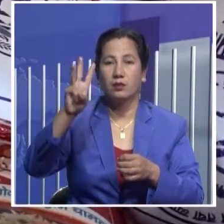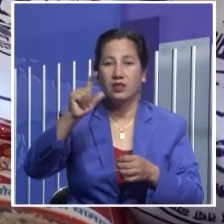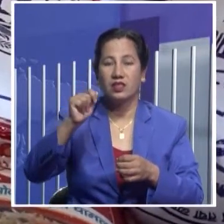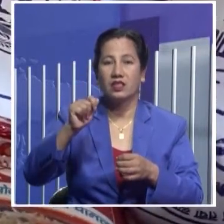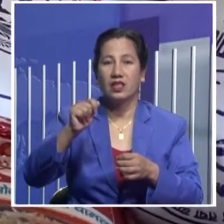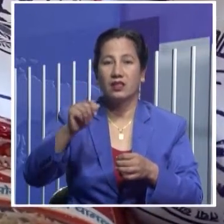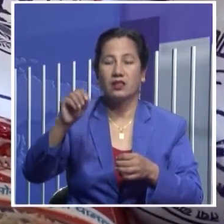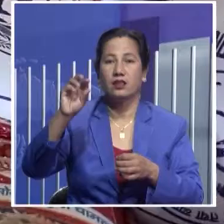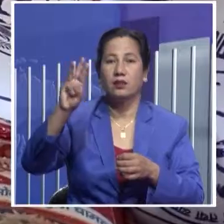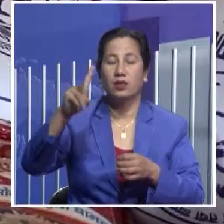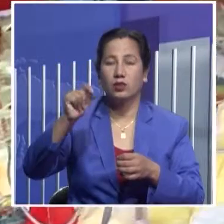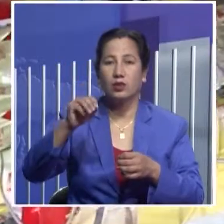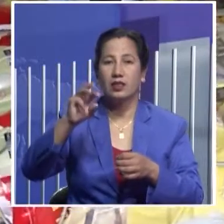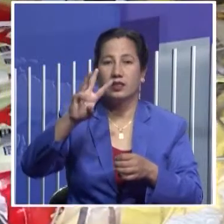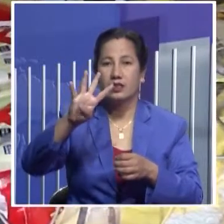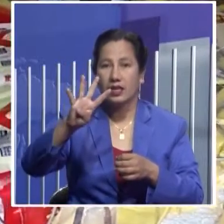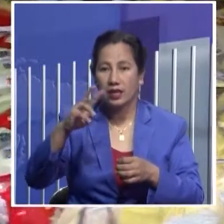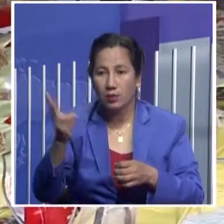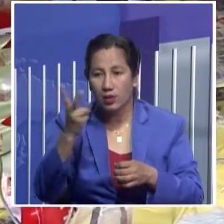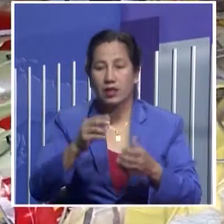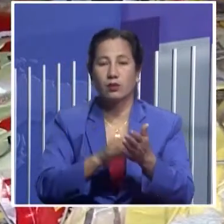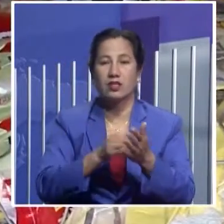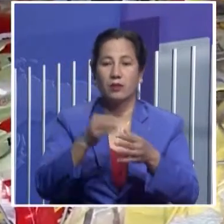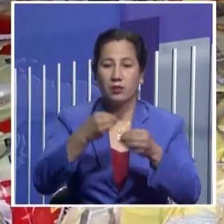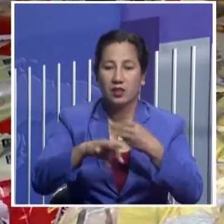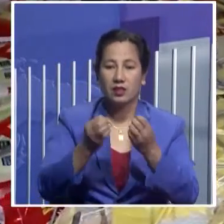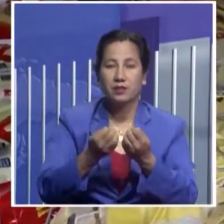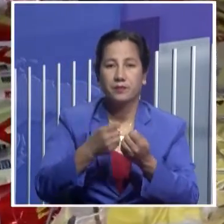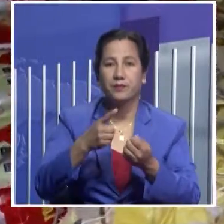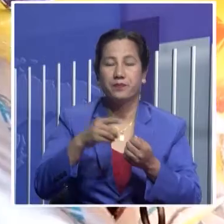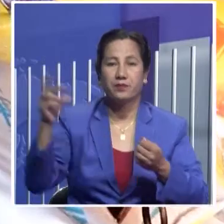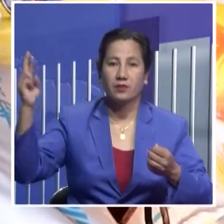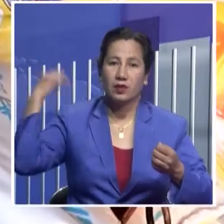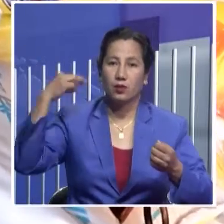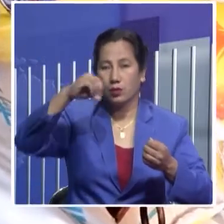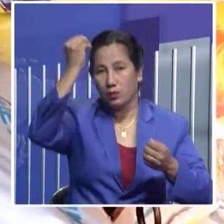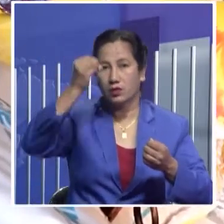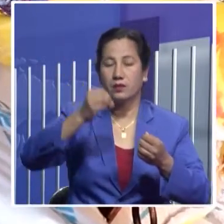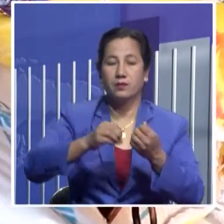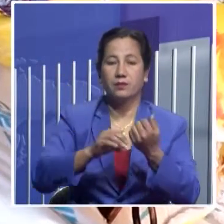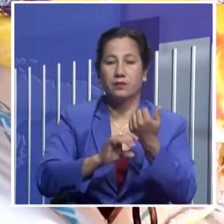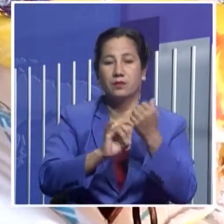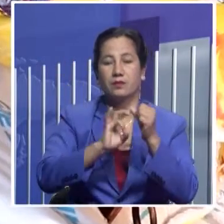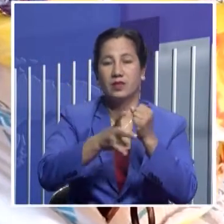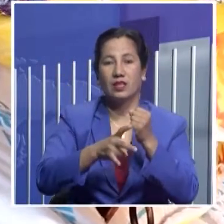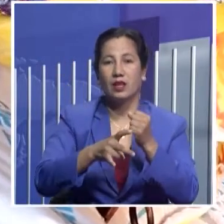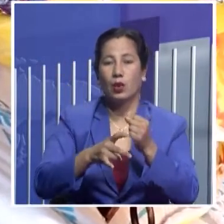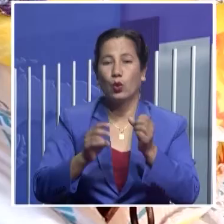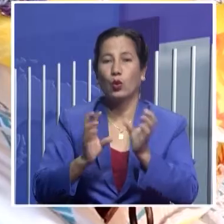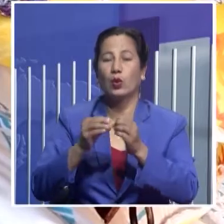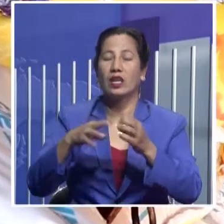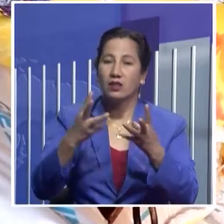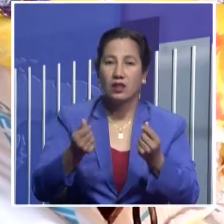सोना मन्सुली लगायत चार प्रकारको चामल बिक्री गरेको बताएको छ। रुकुम पश्चिम शाखाको लागि तोकिएर आएको कोटा